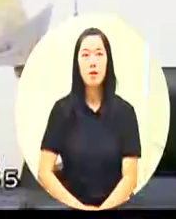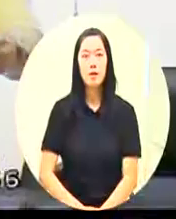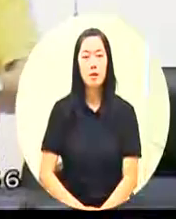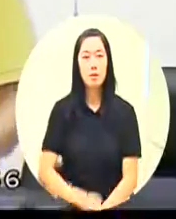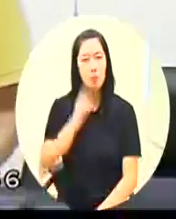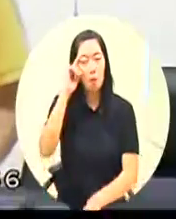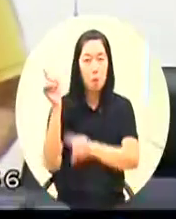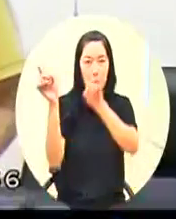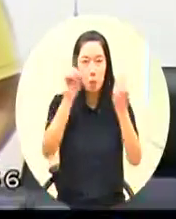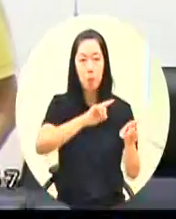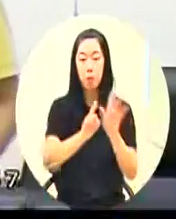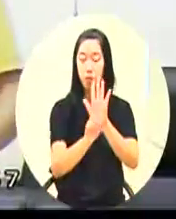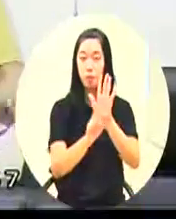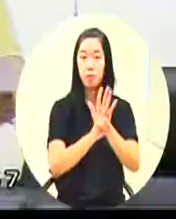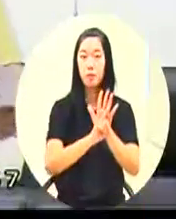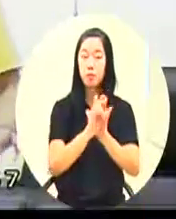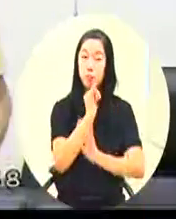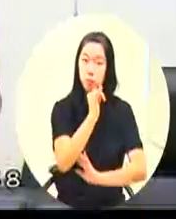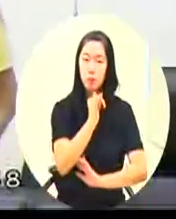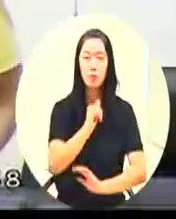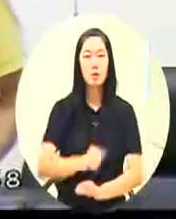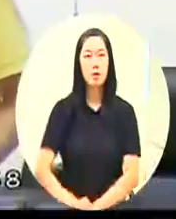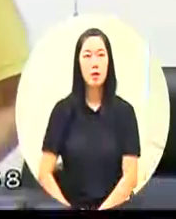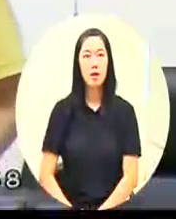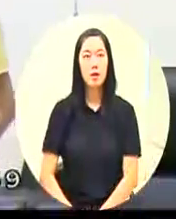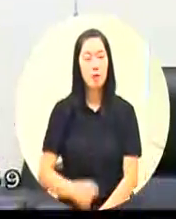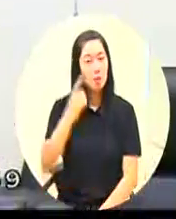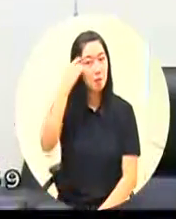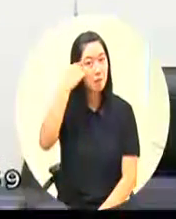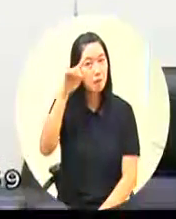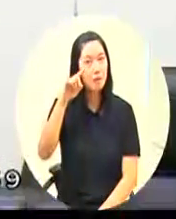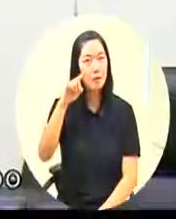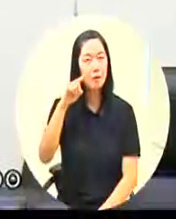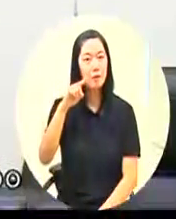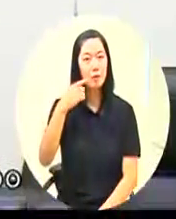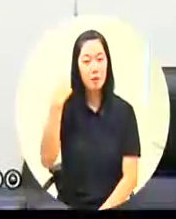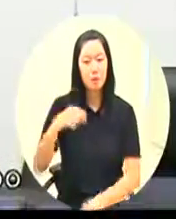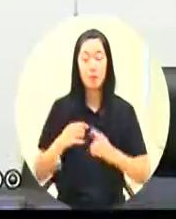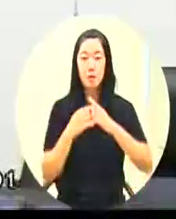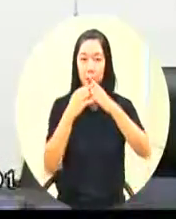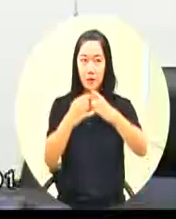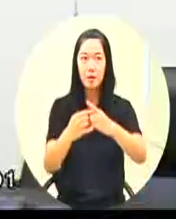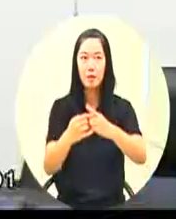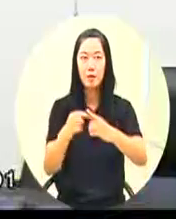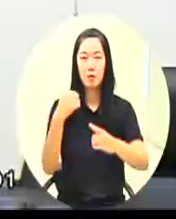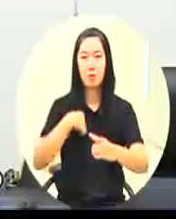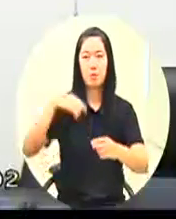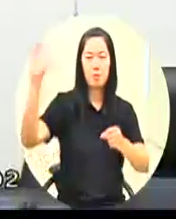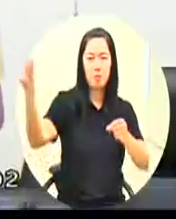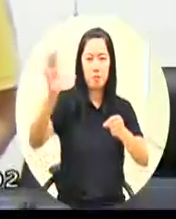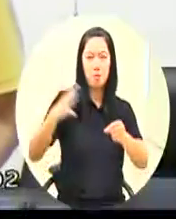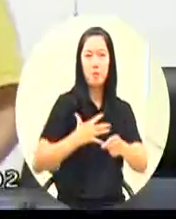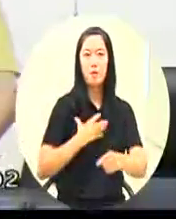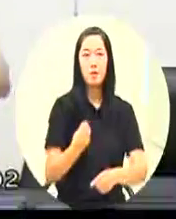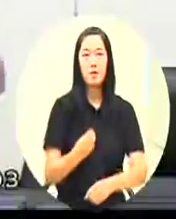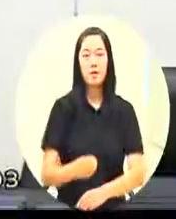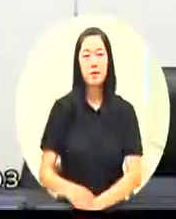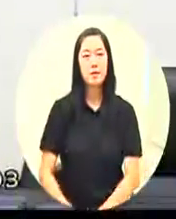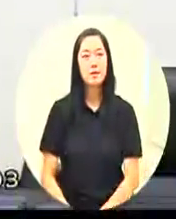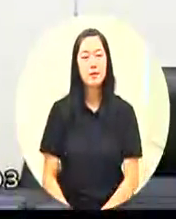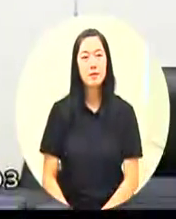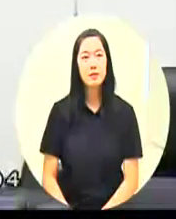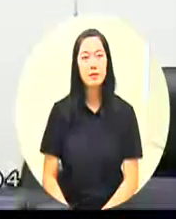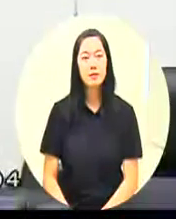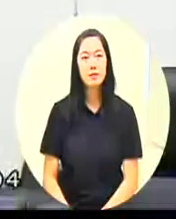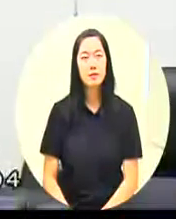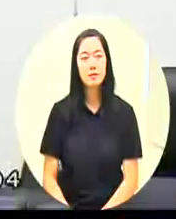的还不错，第二天我个人第二天 TK 我就去，因为我这个是比较不怕风雨的，有风有雨我都是更